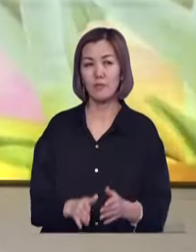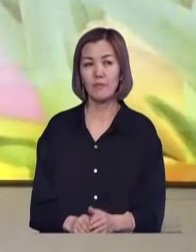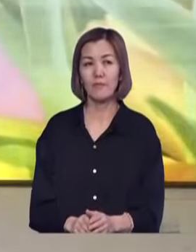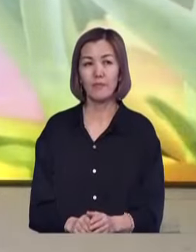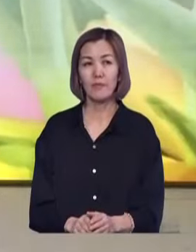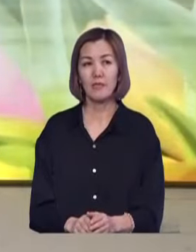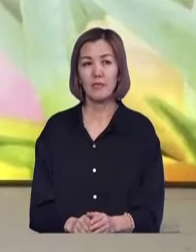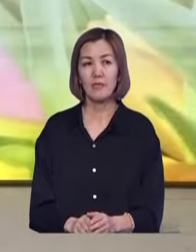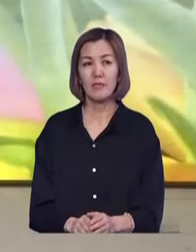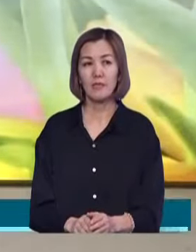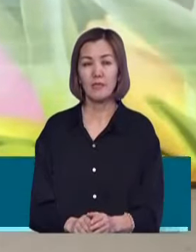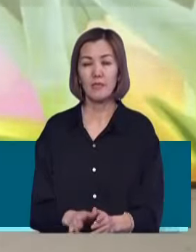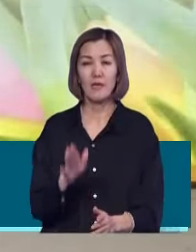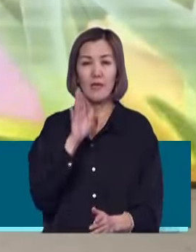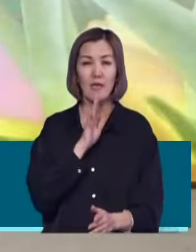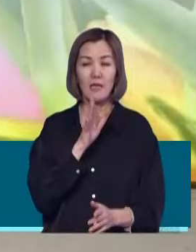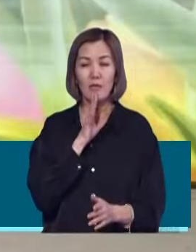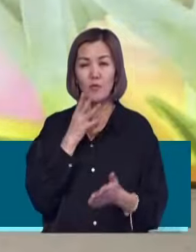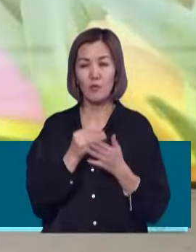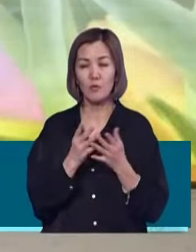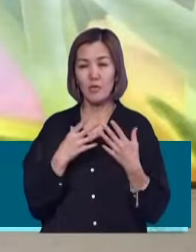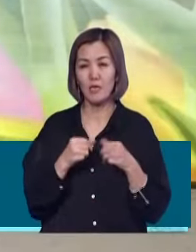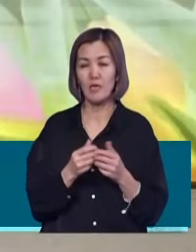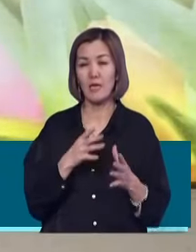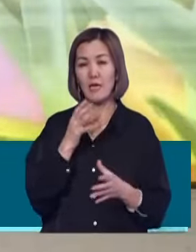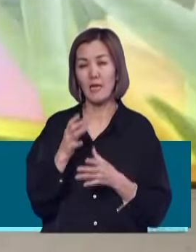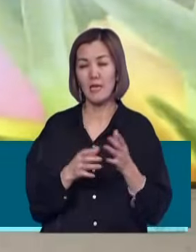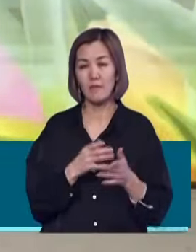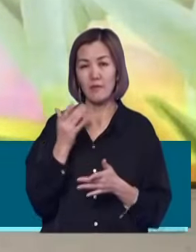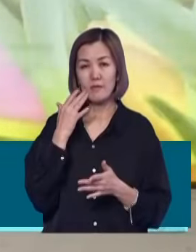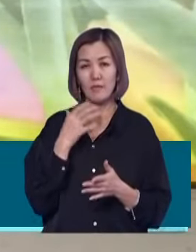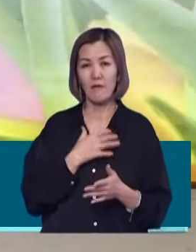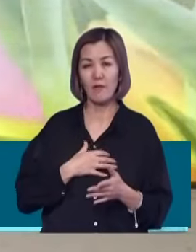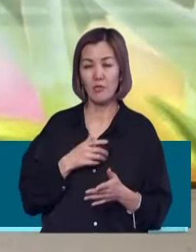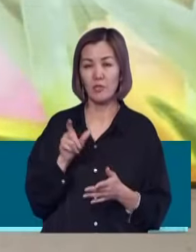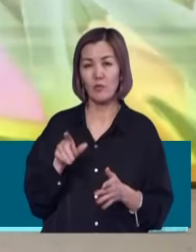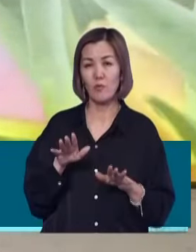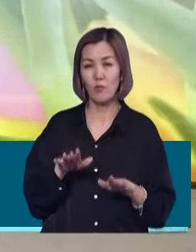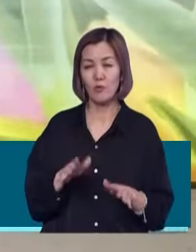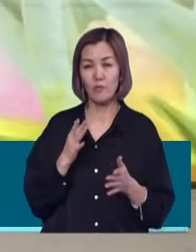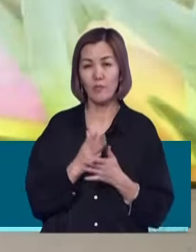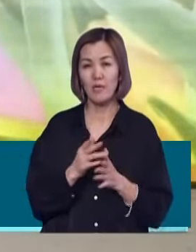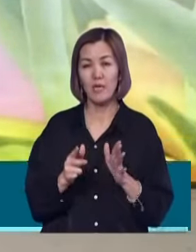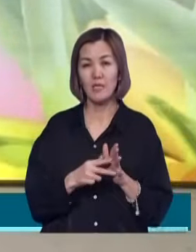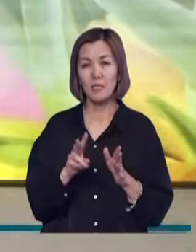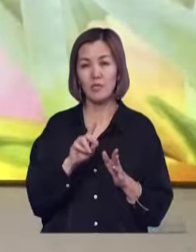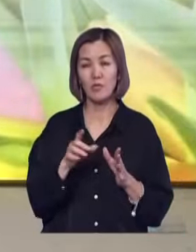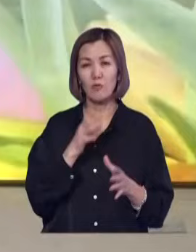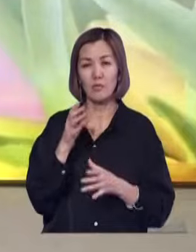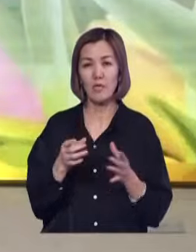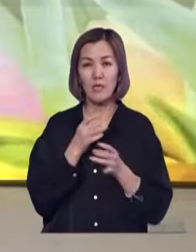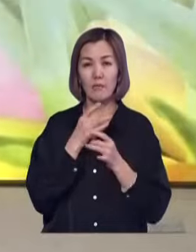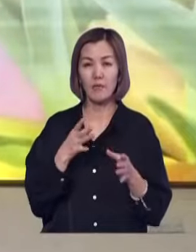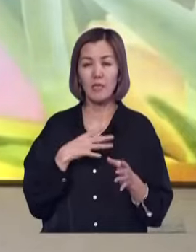өз шаңырағының парасатты ел тұтас халықтың бақыты, расымен де елдің мәртебесі. Қашандасқақ, әсіресе 8 наурыз халықаралық